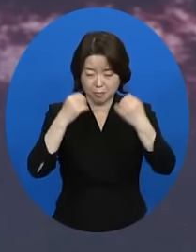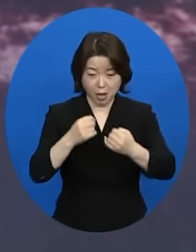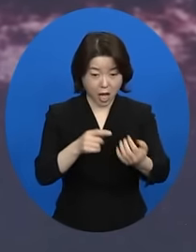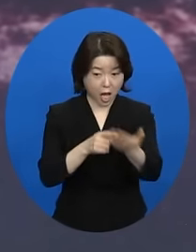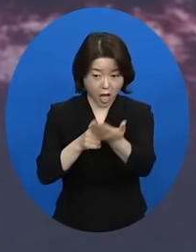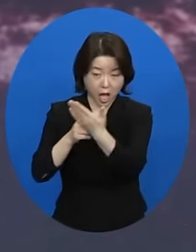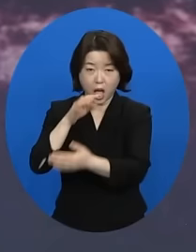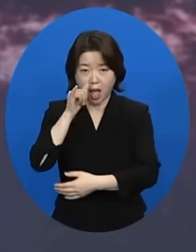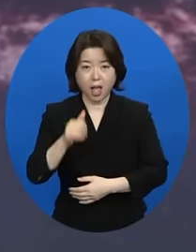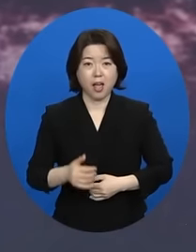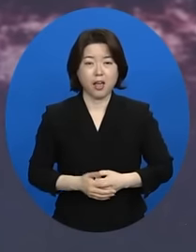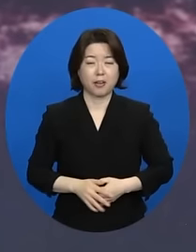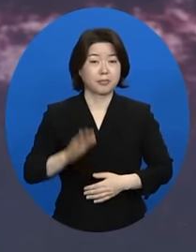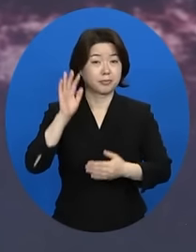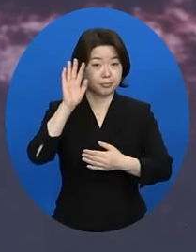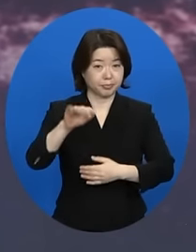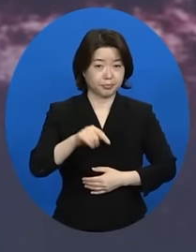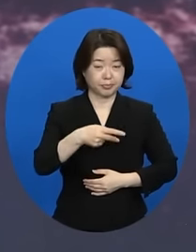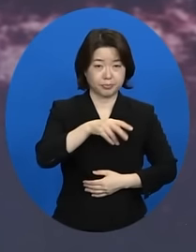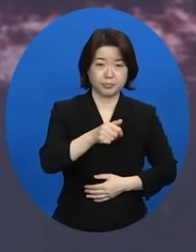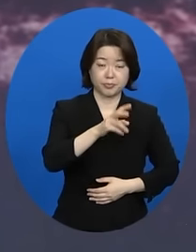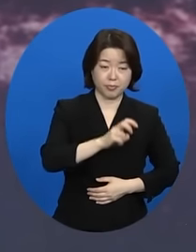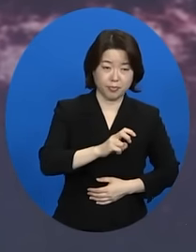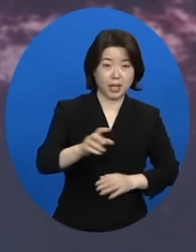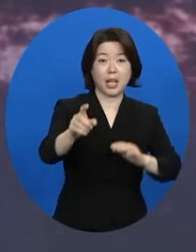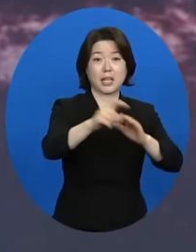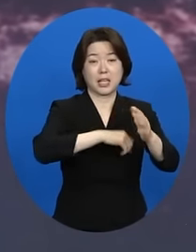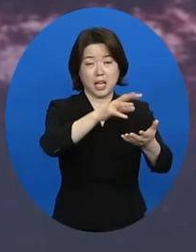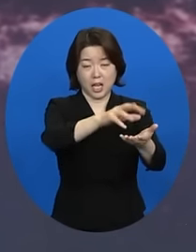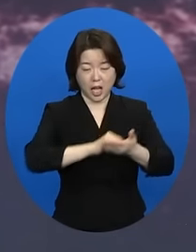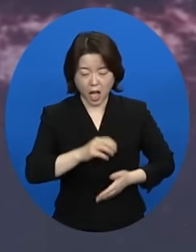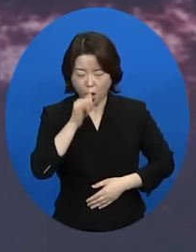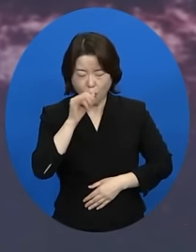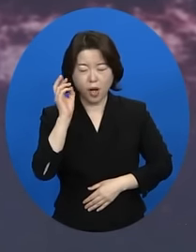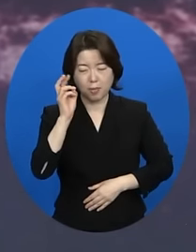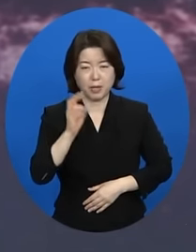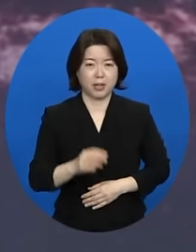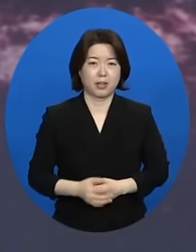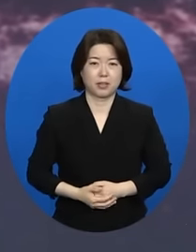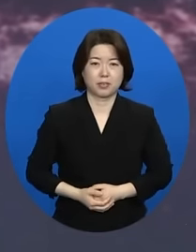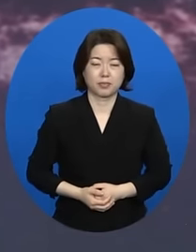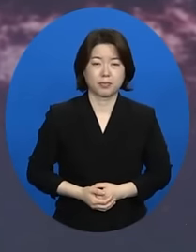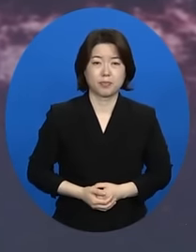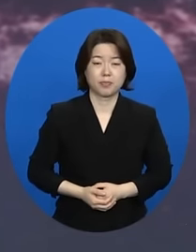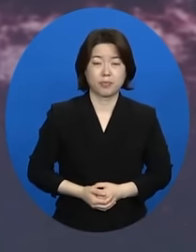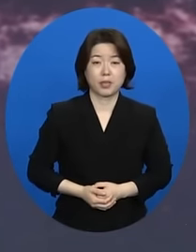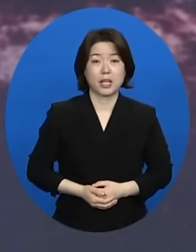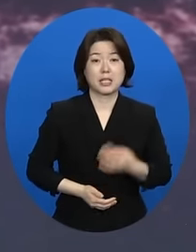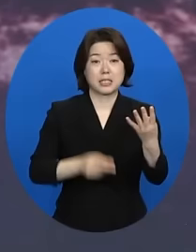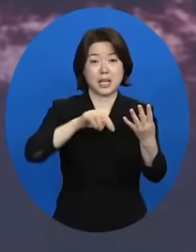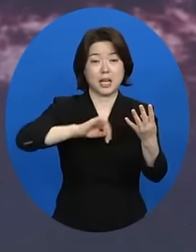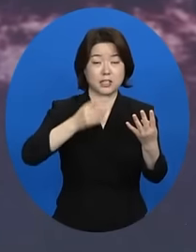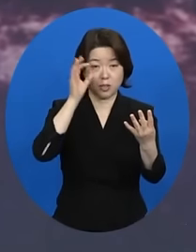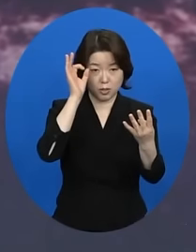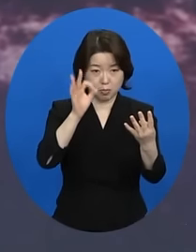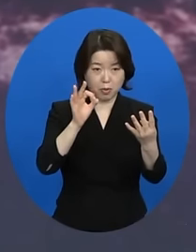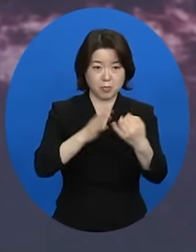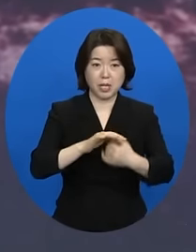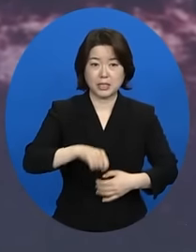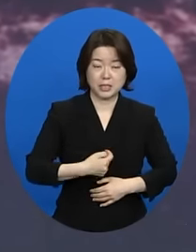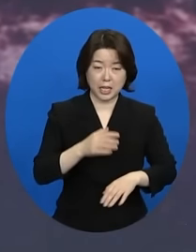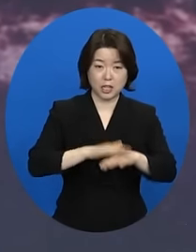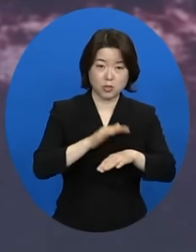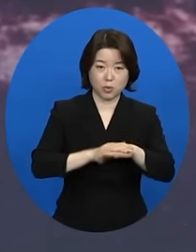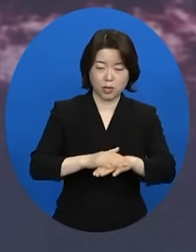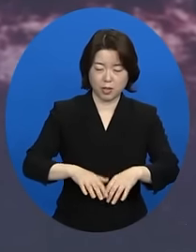나오는지. 물론 나중에 이 세겜 약탈할 때에도 얻어왔겠지만 4절 보십시오. 그들이 자기 손에